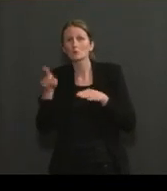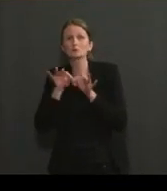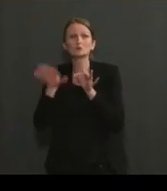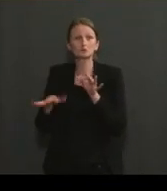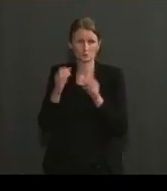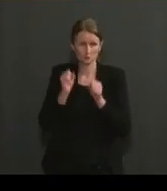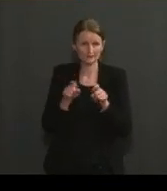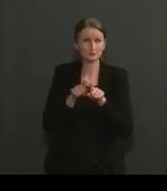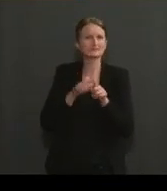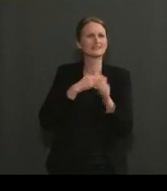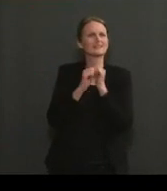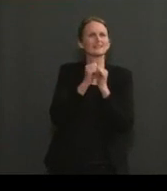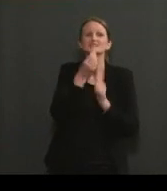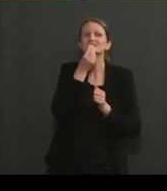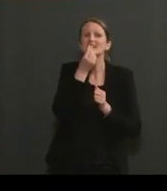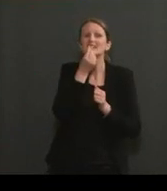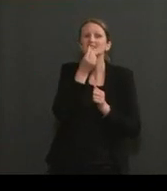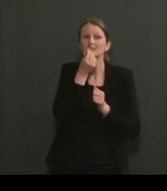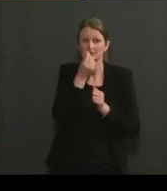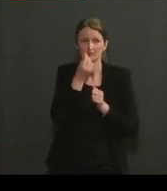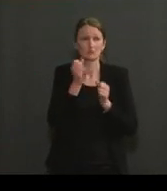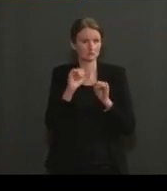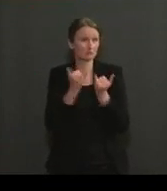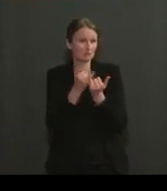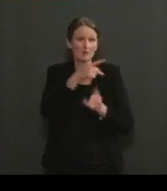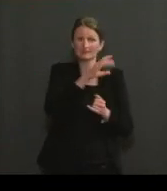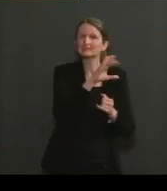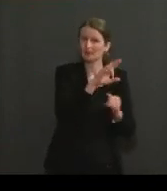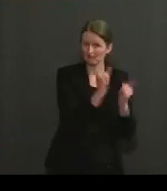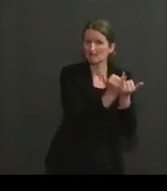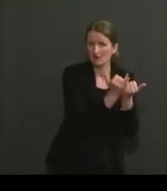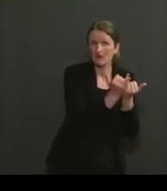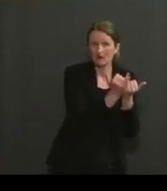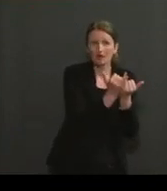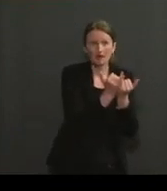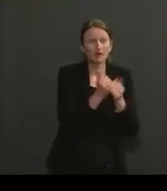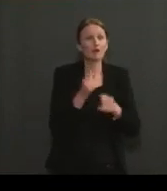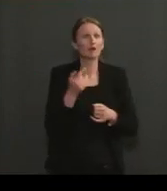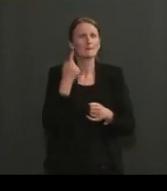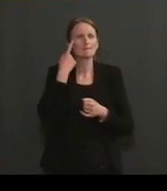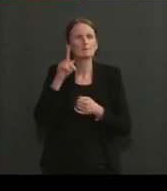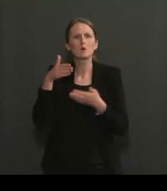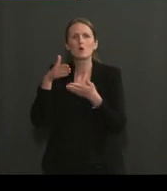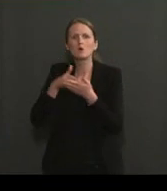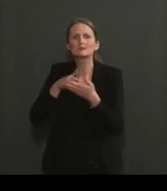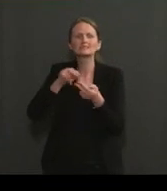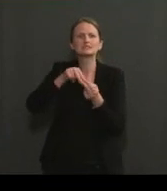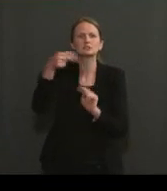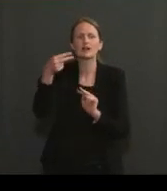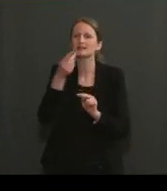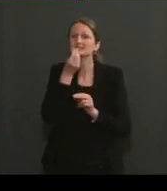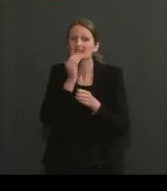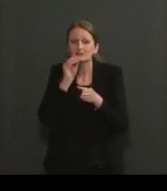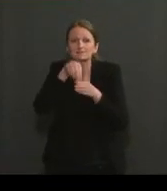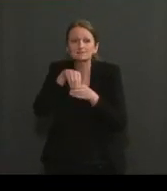sont absolument pas validés actuellement pour ces tests antigéniques qui justement sont moins sensibles et donc vont avoir plus